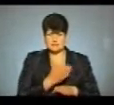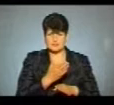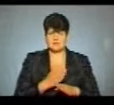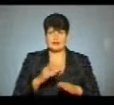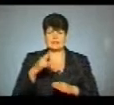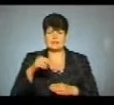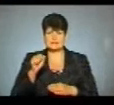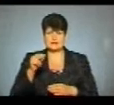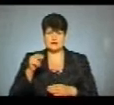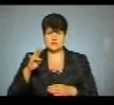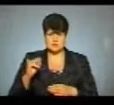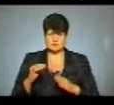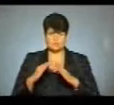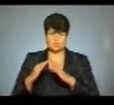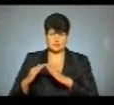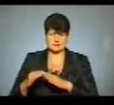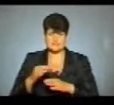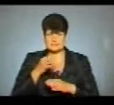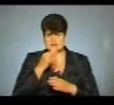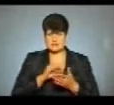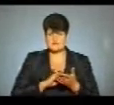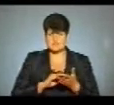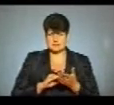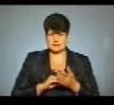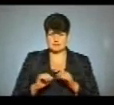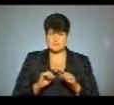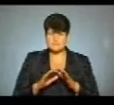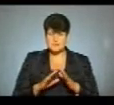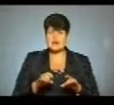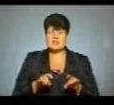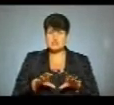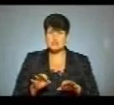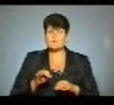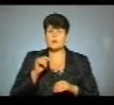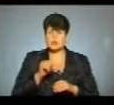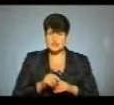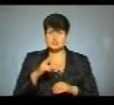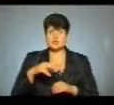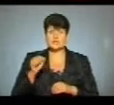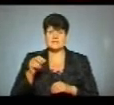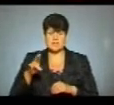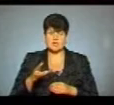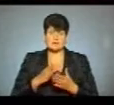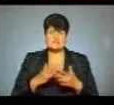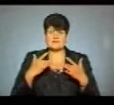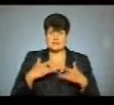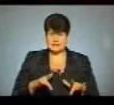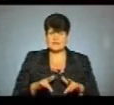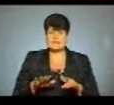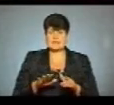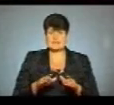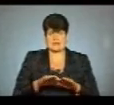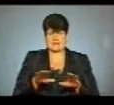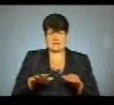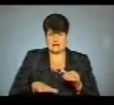споруди, повідомила секретар правління товариства Любов Кійко. Рішення про те, що дачники мають звільнити ділянки до 9 вересня,